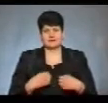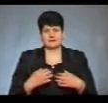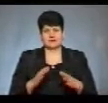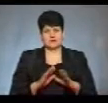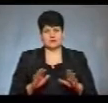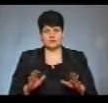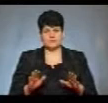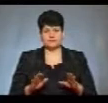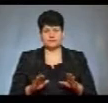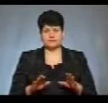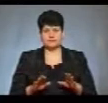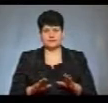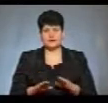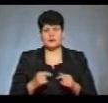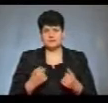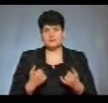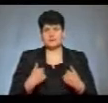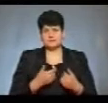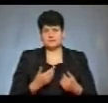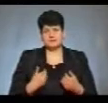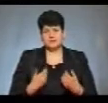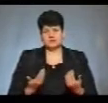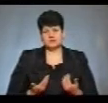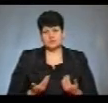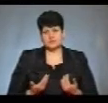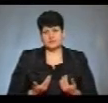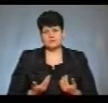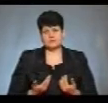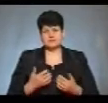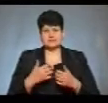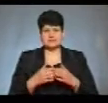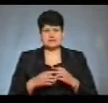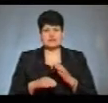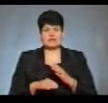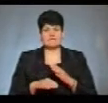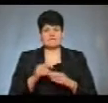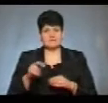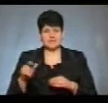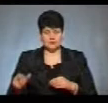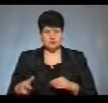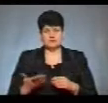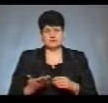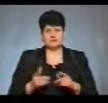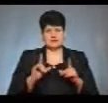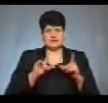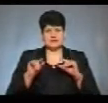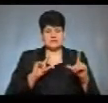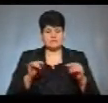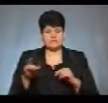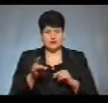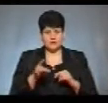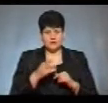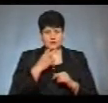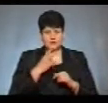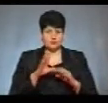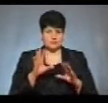Тому що все-таки ми ж живемо серед виборців, їздимо в райони і бачимо, що виборча кампанія йде